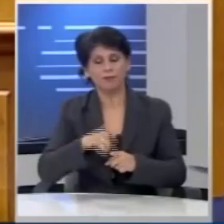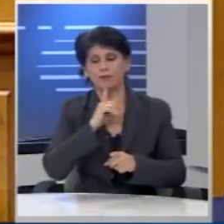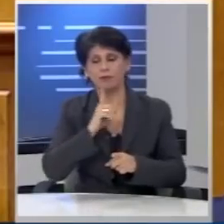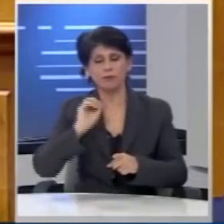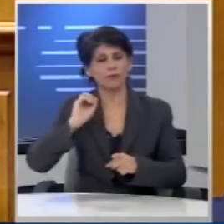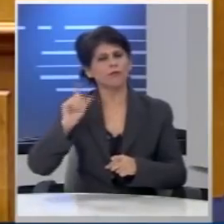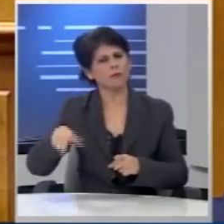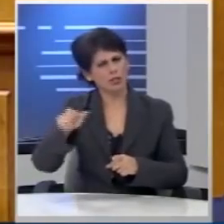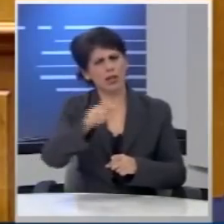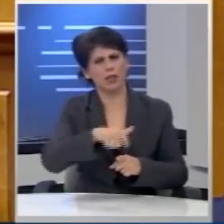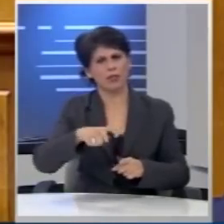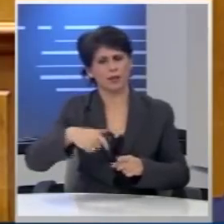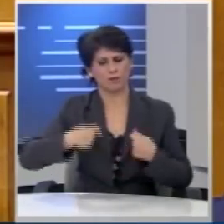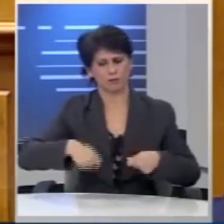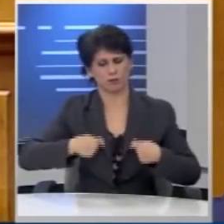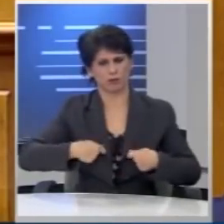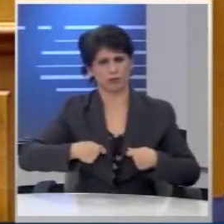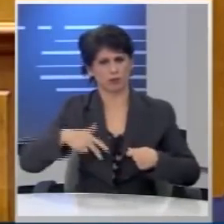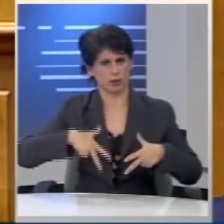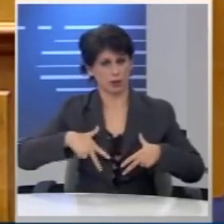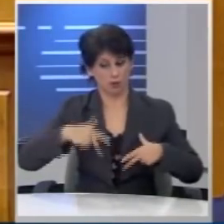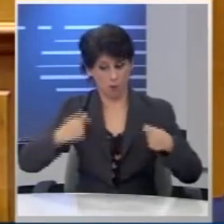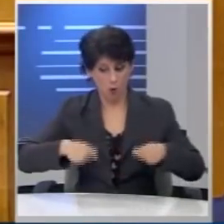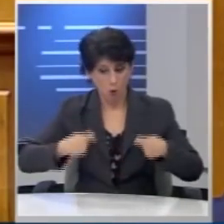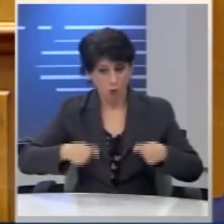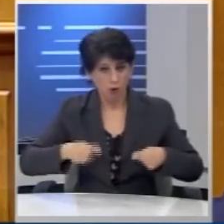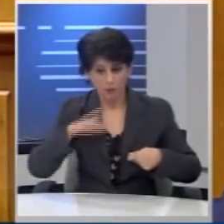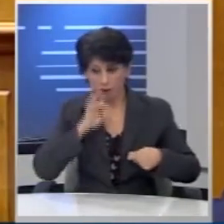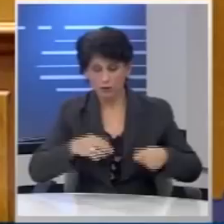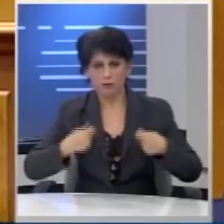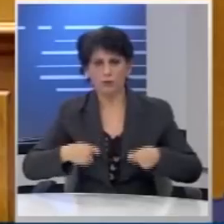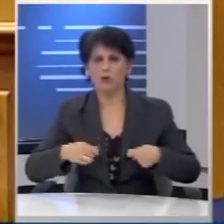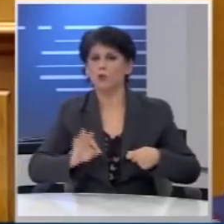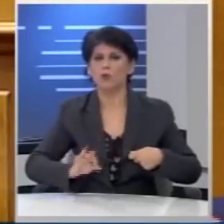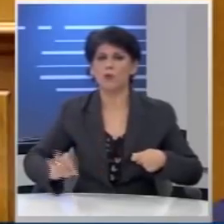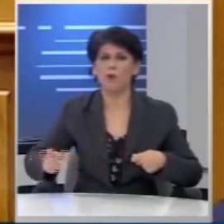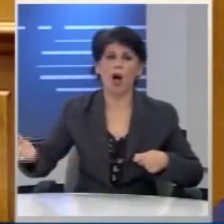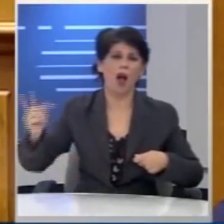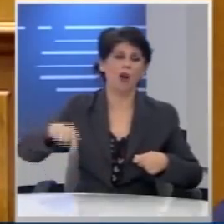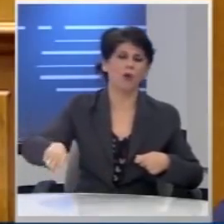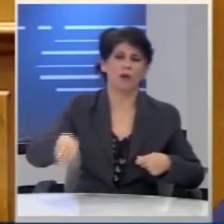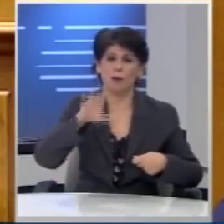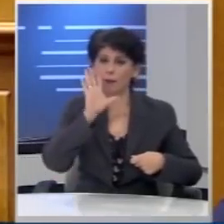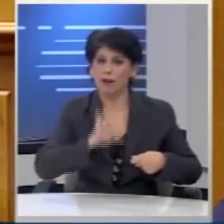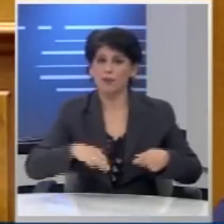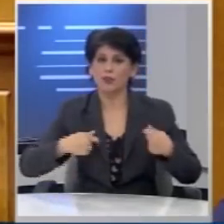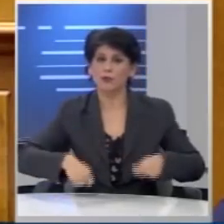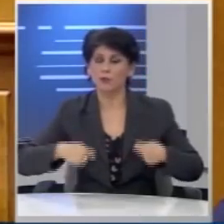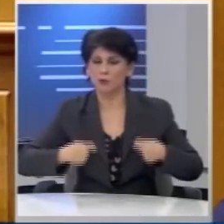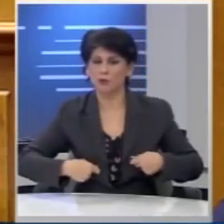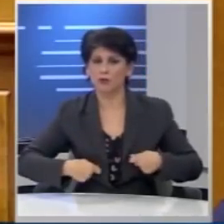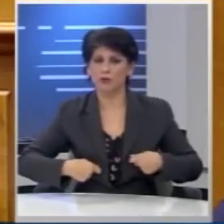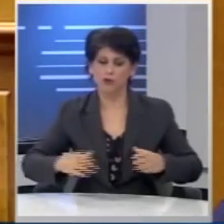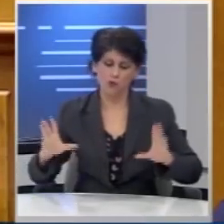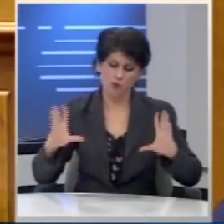όπως και σε κάθε καπιταλιστική χώρα, ο πλούτος, ο πραγματικός πλούτος, βρίσκεται αλλού. Ο πραγματικός πλούτος,